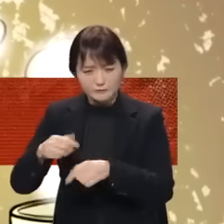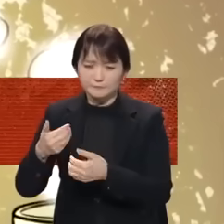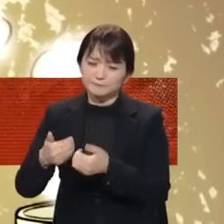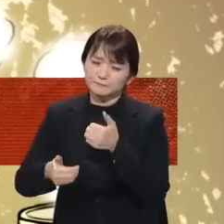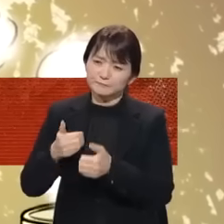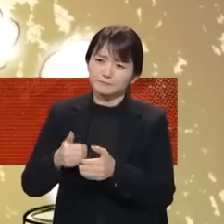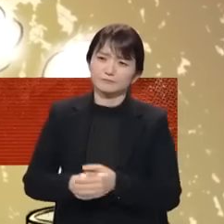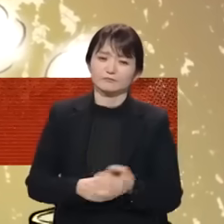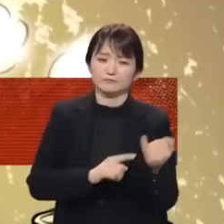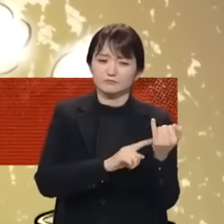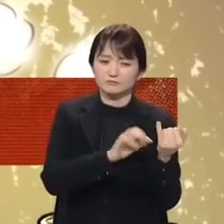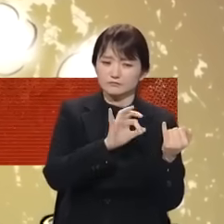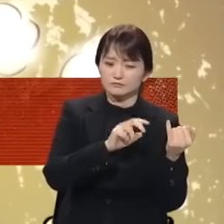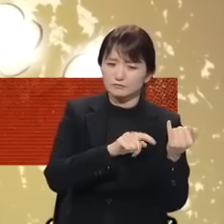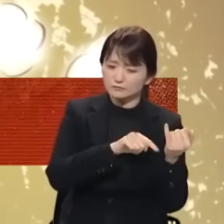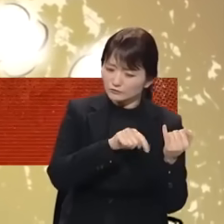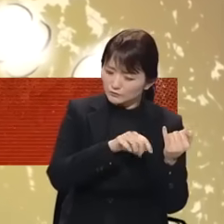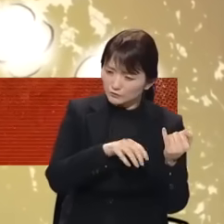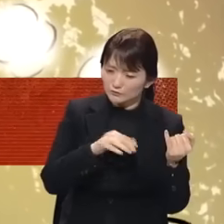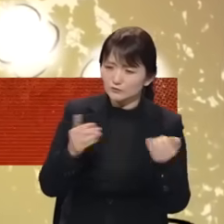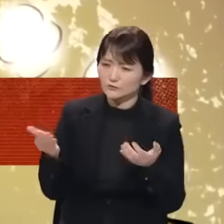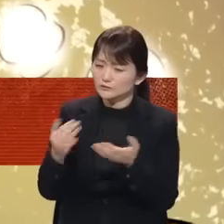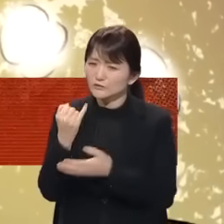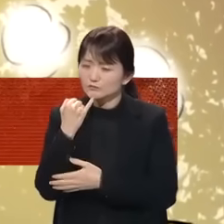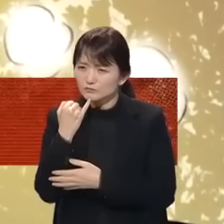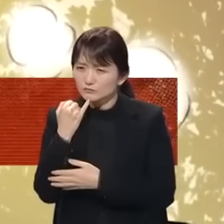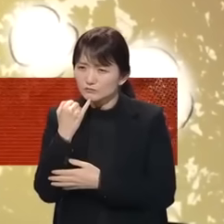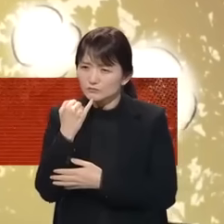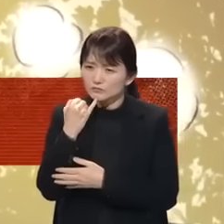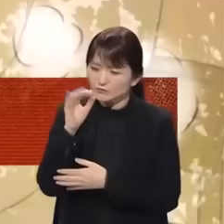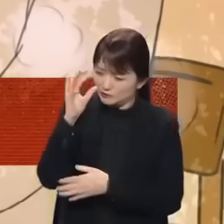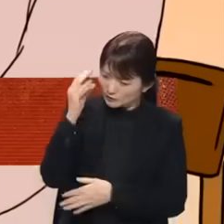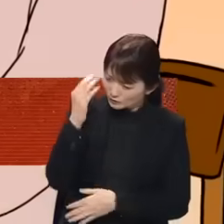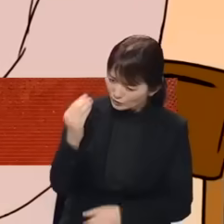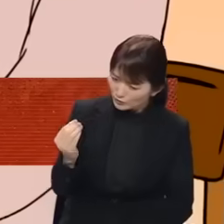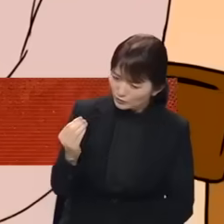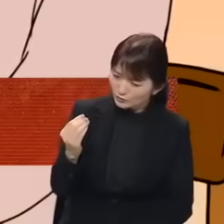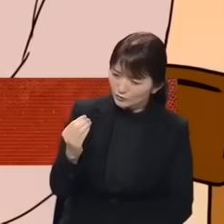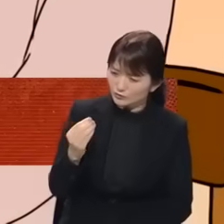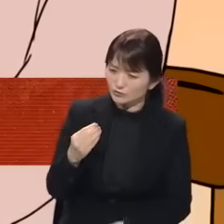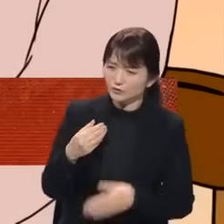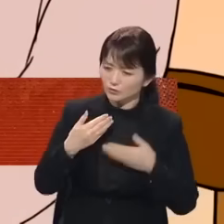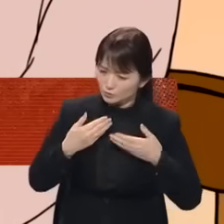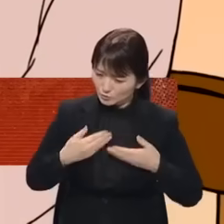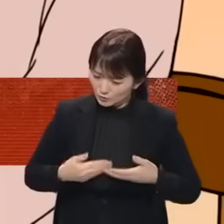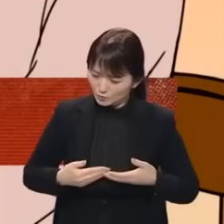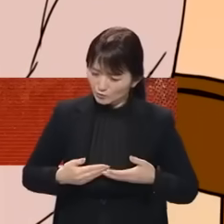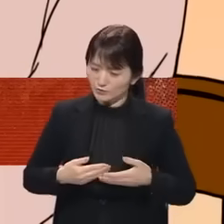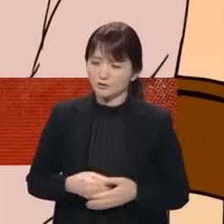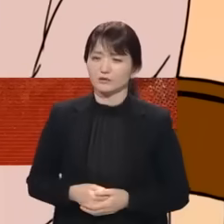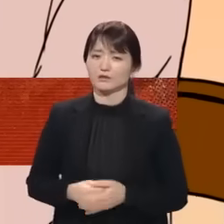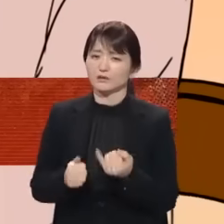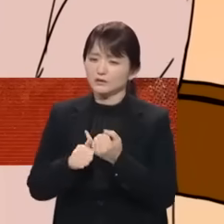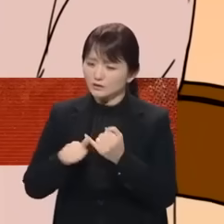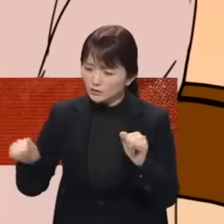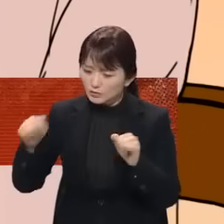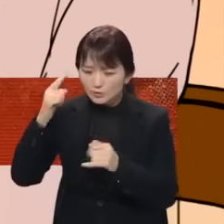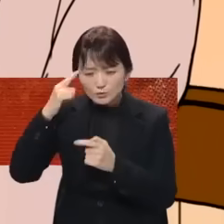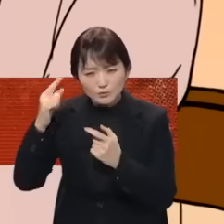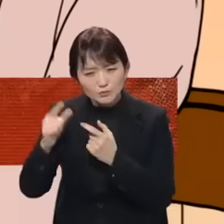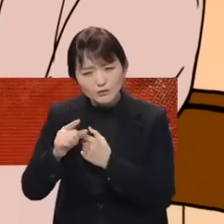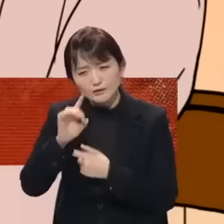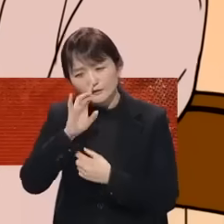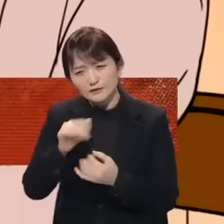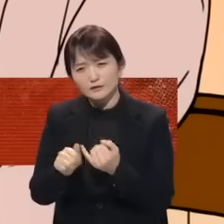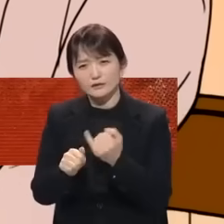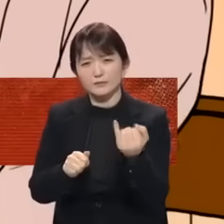당시에 임씨는 속으로 아 직업도 참 번듯하고 샘 님처럼 얌전한 거 같은데 이런 사람도 이혼 고민을 하는구나 참 안 됐다 와이프가